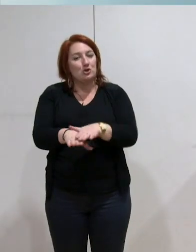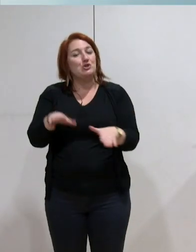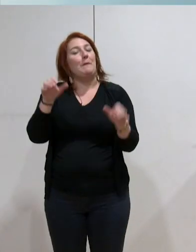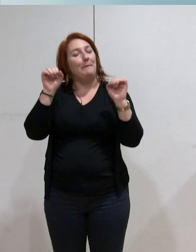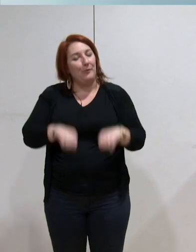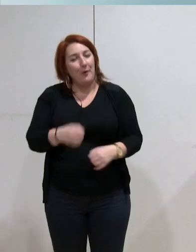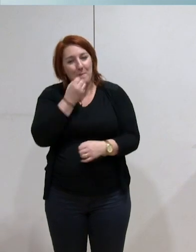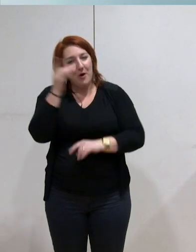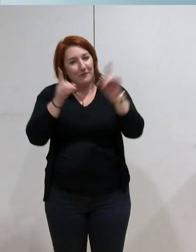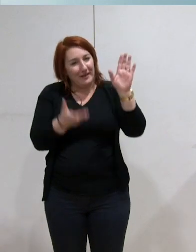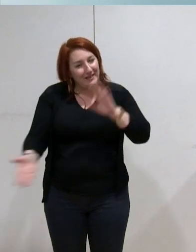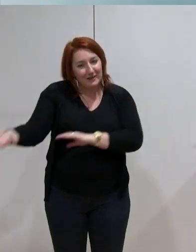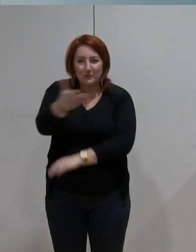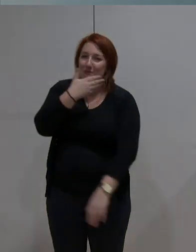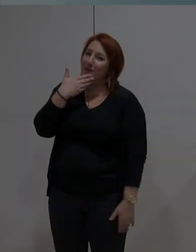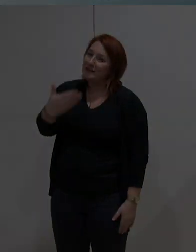tous merci